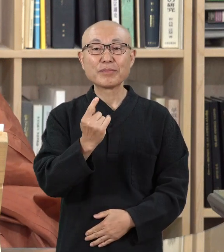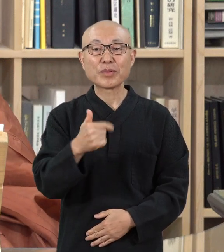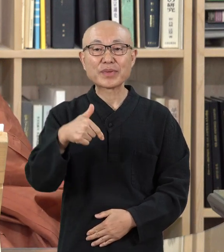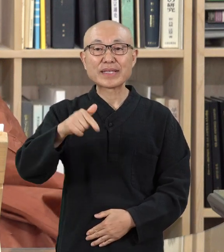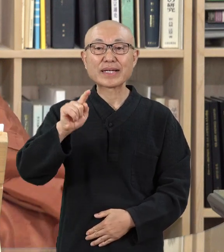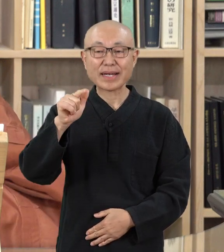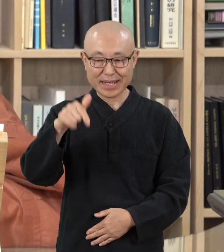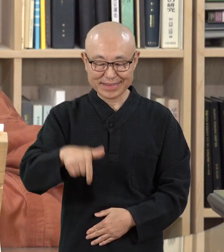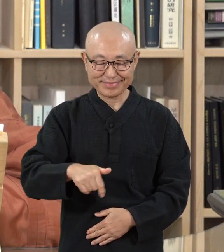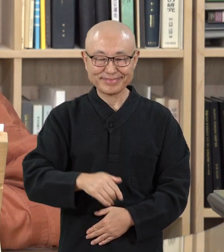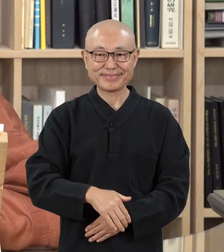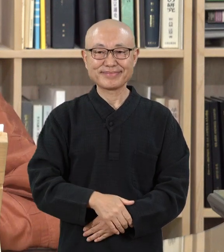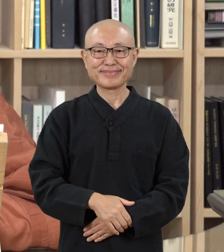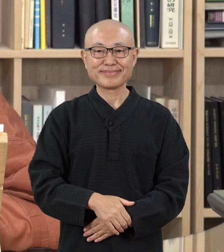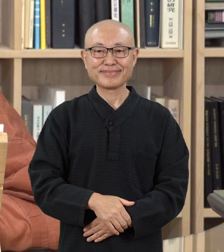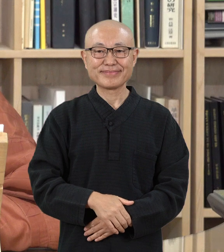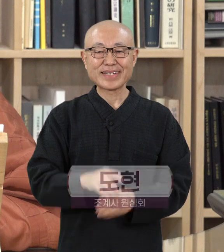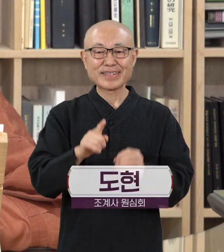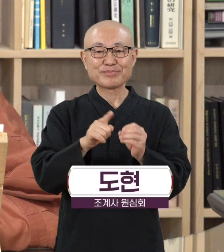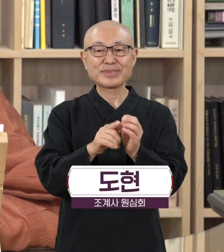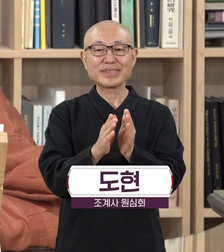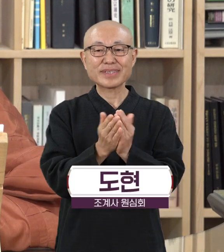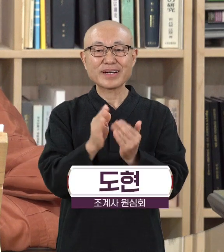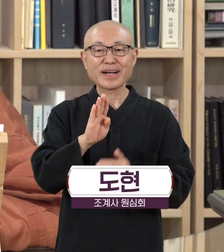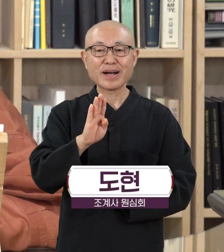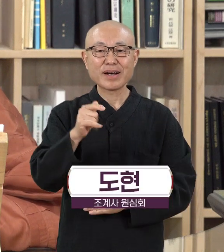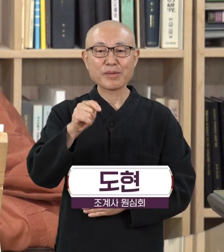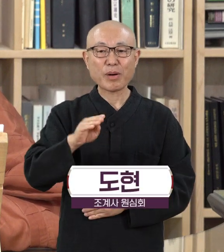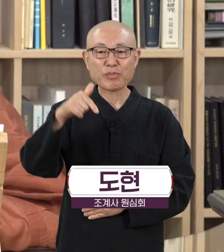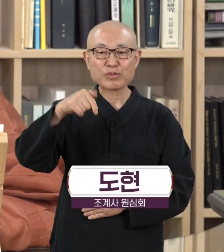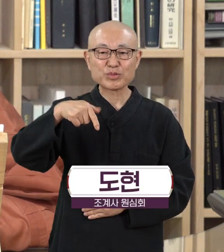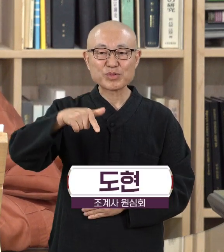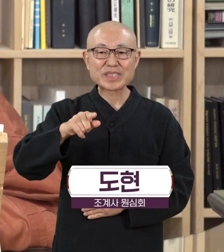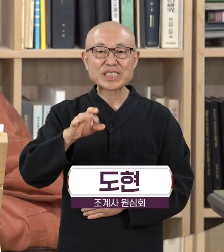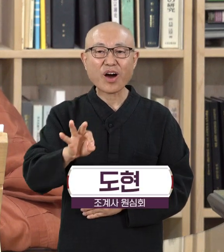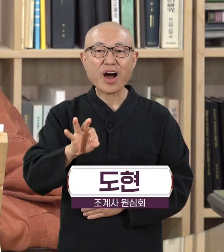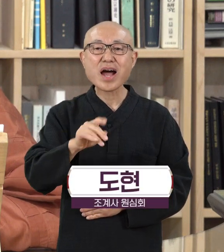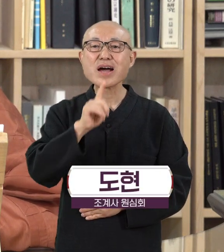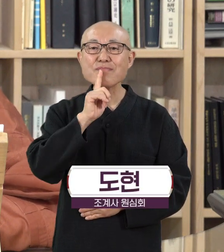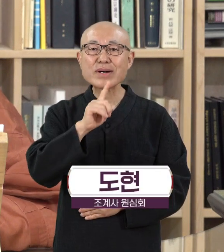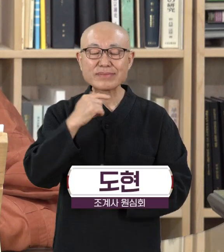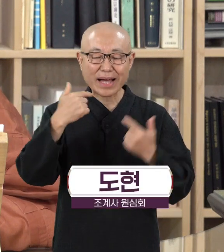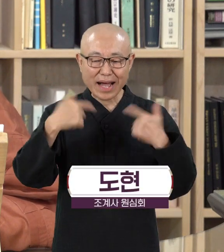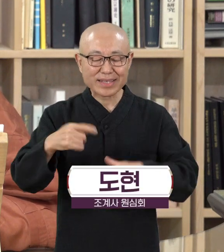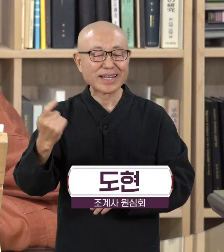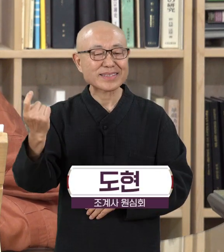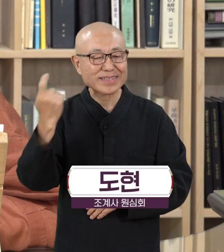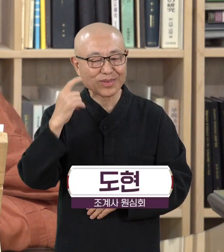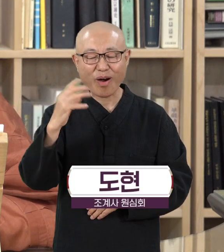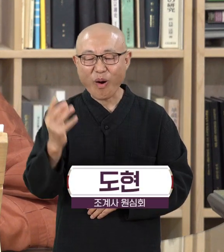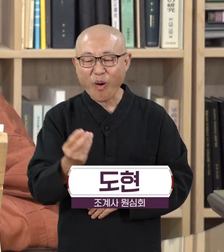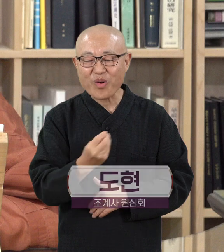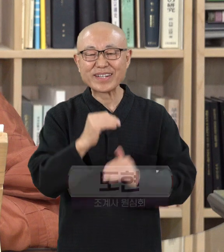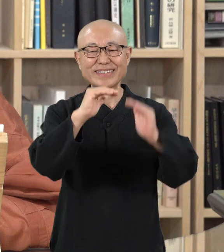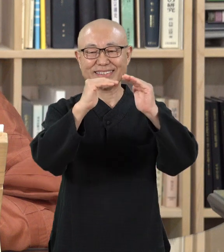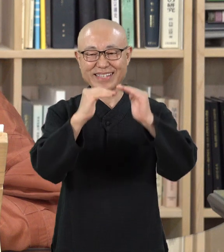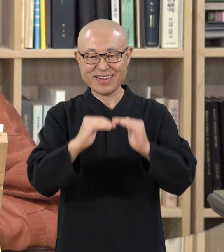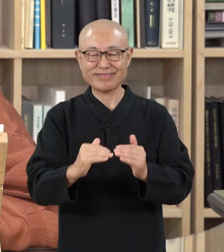본가입니다. 법구경의 말씀은 언제 들어도 거룩한 가르침이 담겨